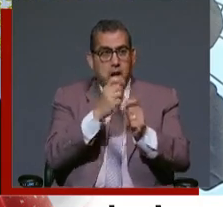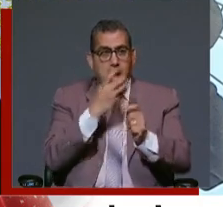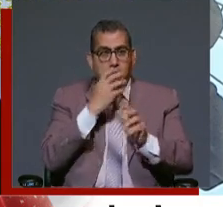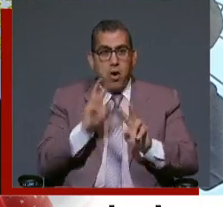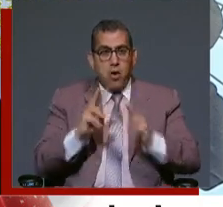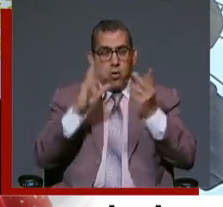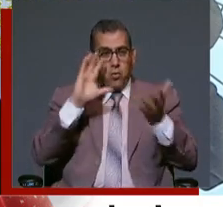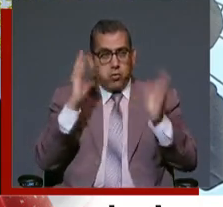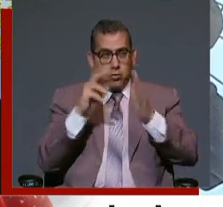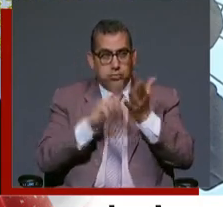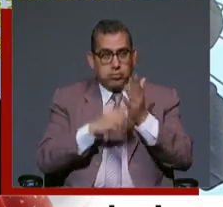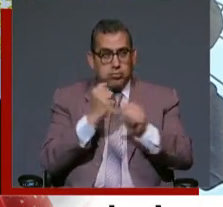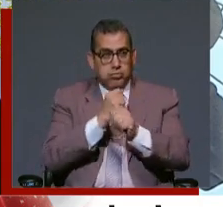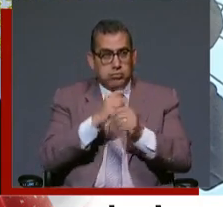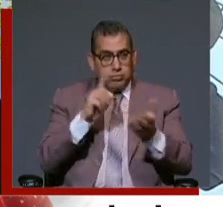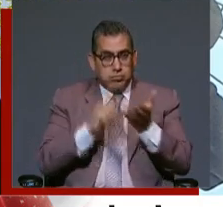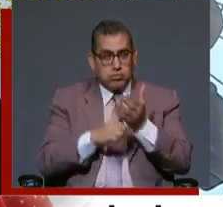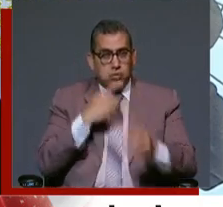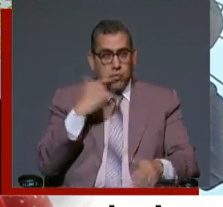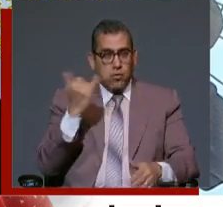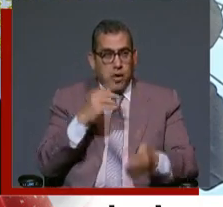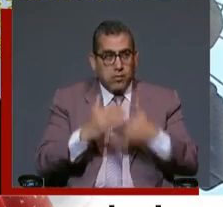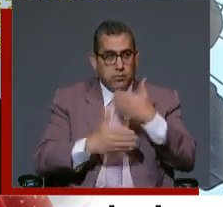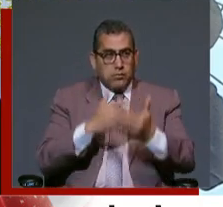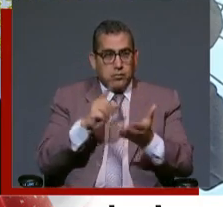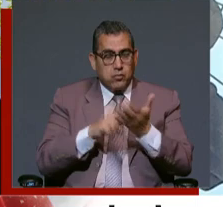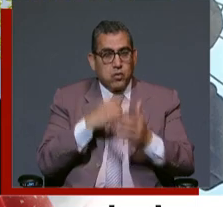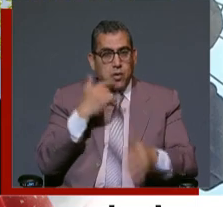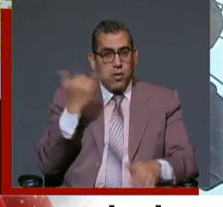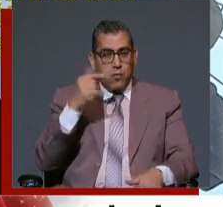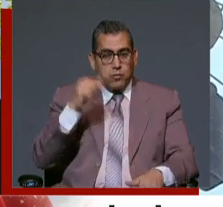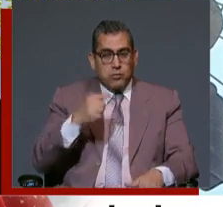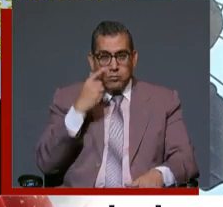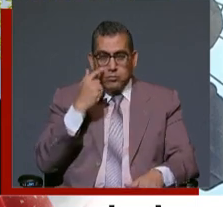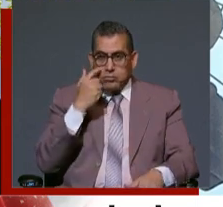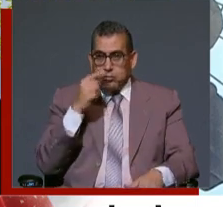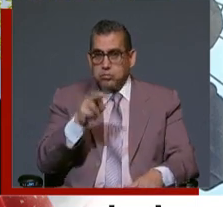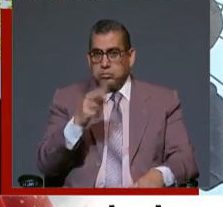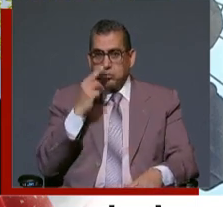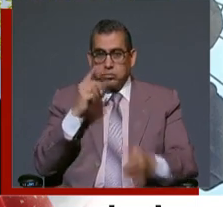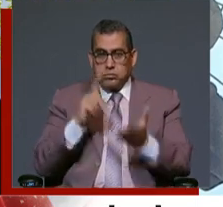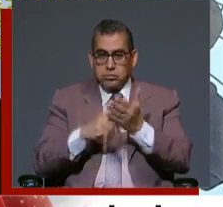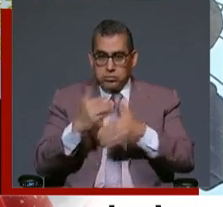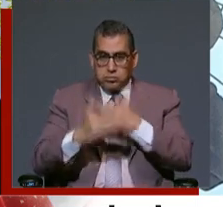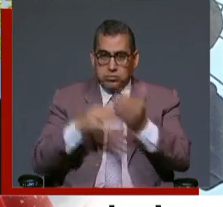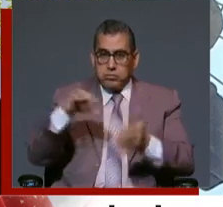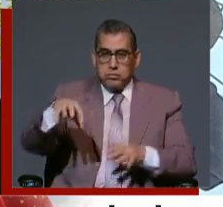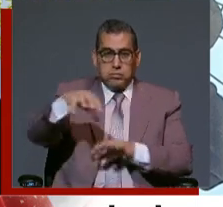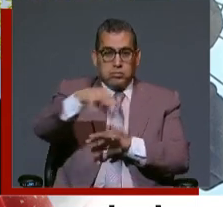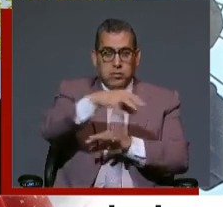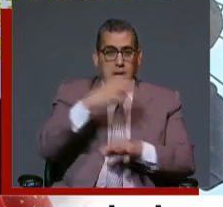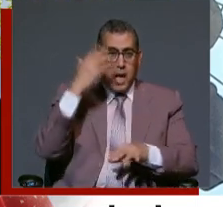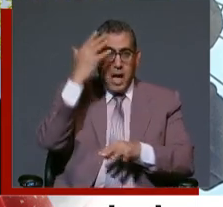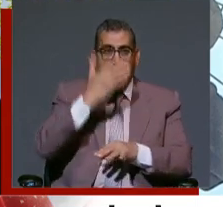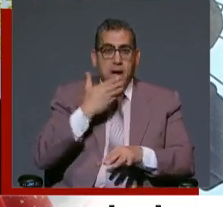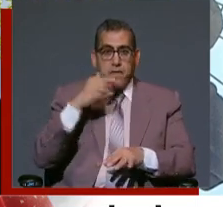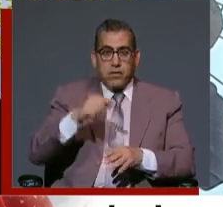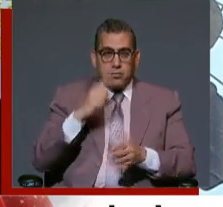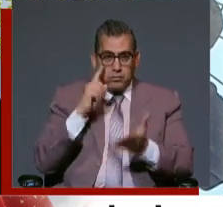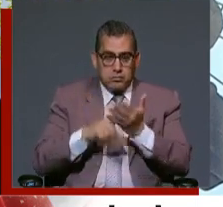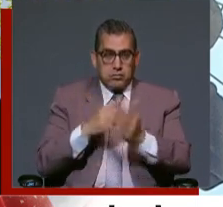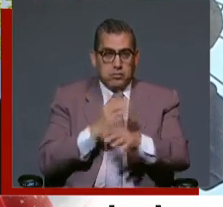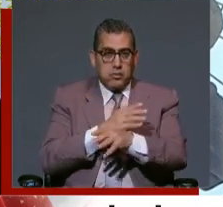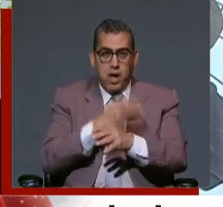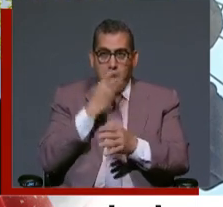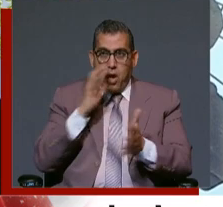المناخية صار أمرا عسيرا، وذلك بشكل مضطرد بالنسبة لبلدان أفريقية تعاني من